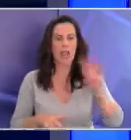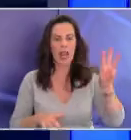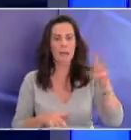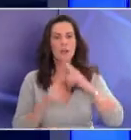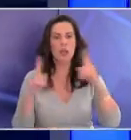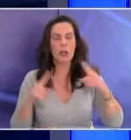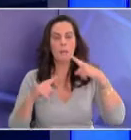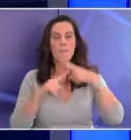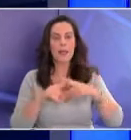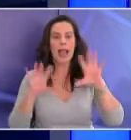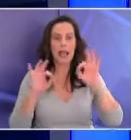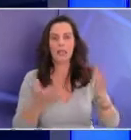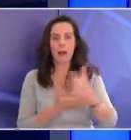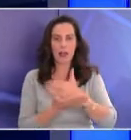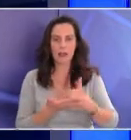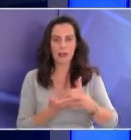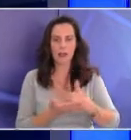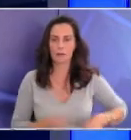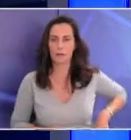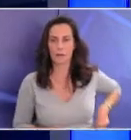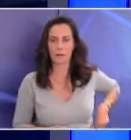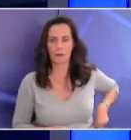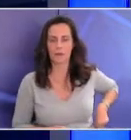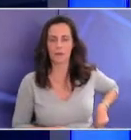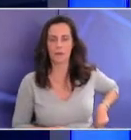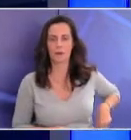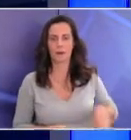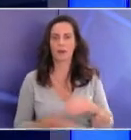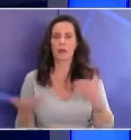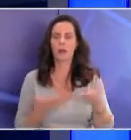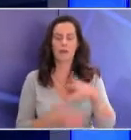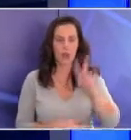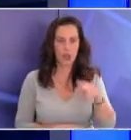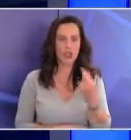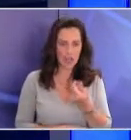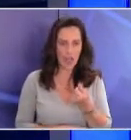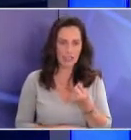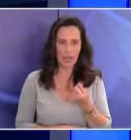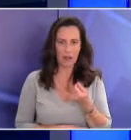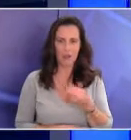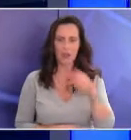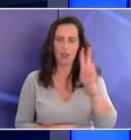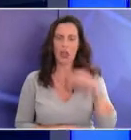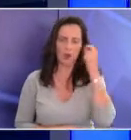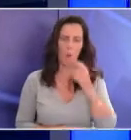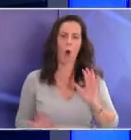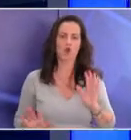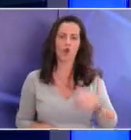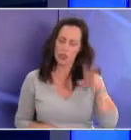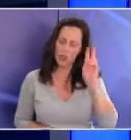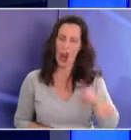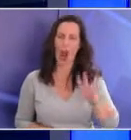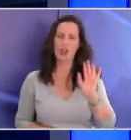10 אלה ההכנסות של ההימורים הבלתי חוקיים, אלי. בין 14 ל-5. תראה, איפה שיש כסף, יש עבריינים, יש